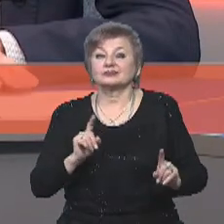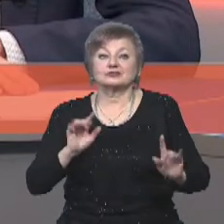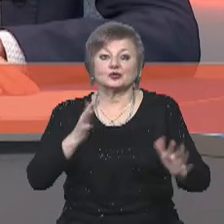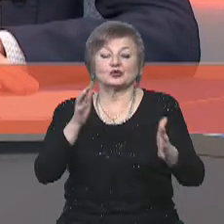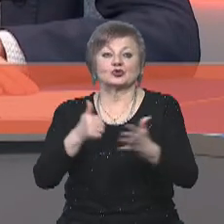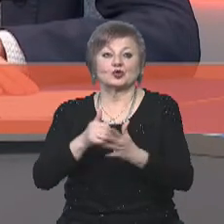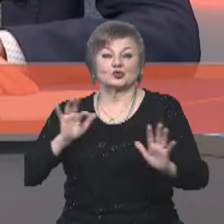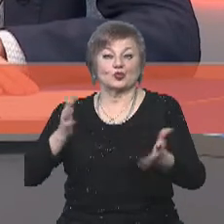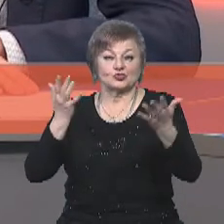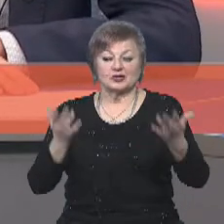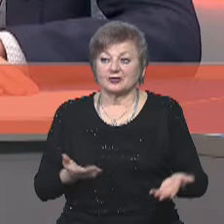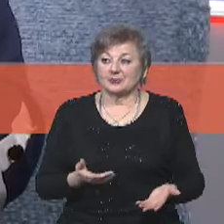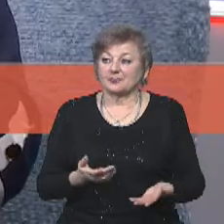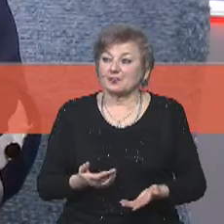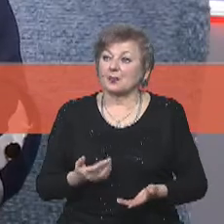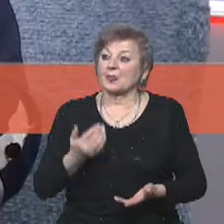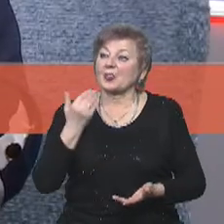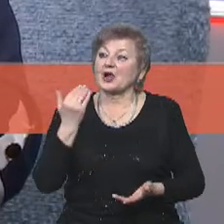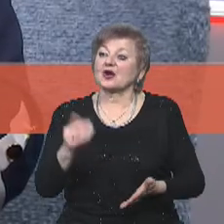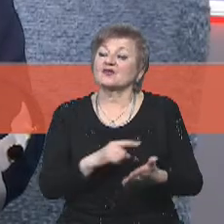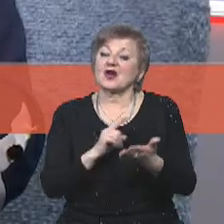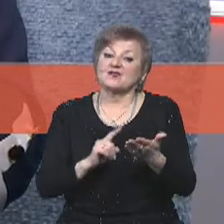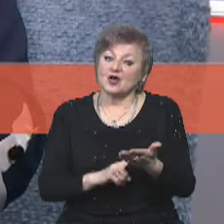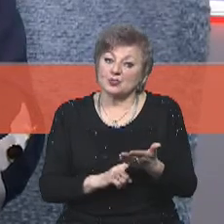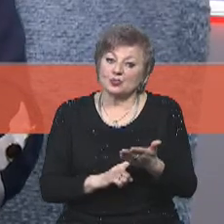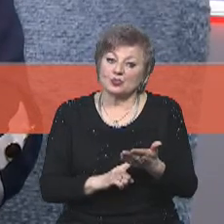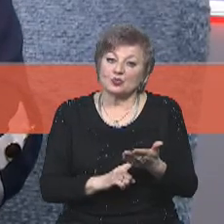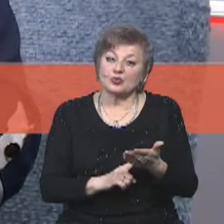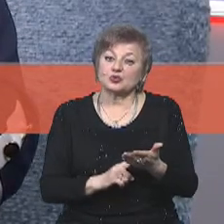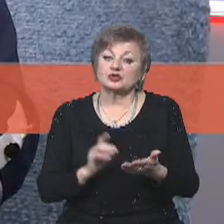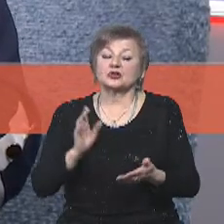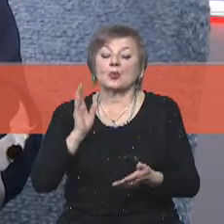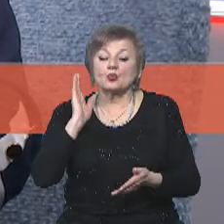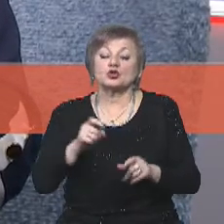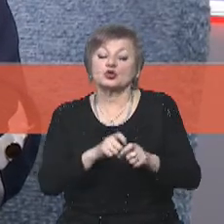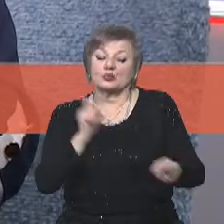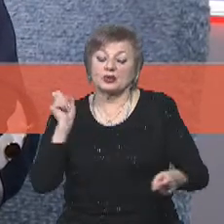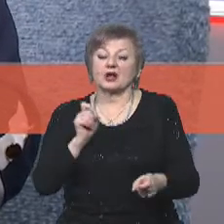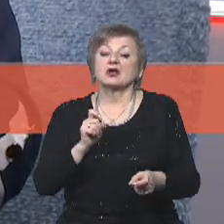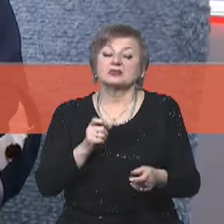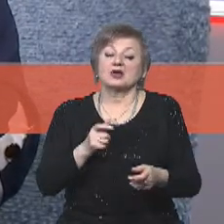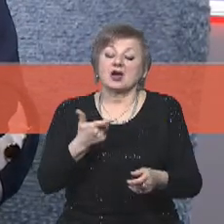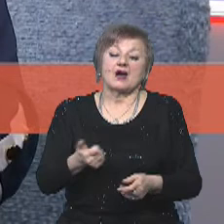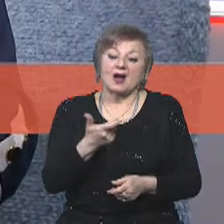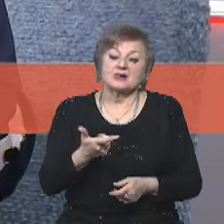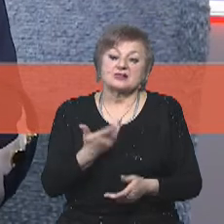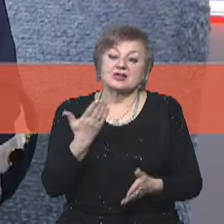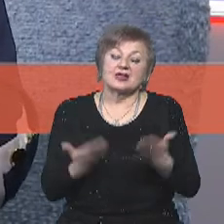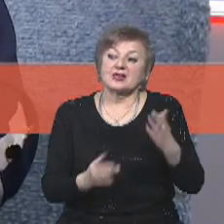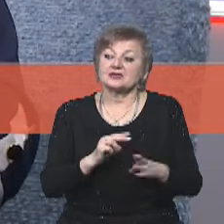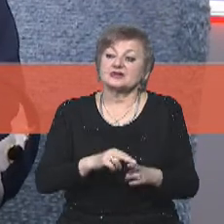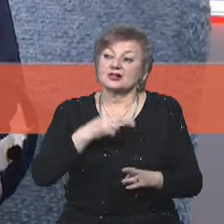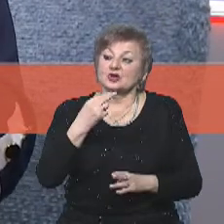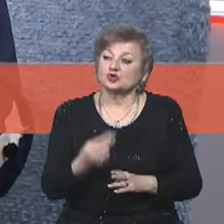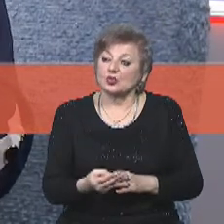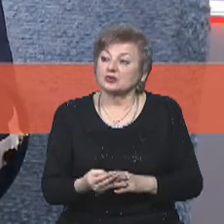номинации. Пане Олександре, до вас ще запитання таке. Ви сказали, що будете відмикати від опалення боржників. Як це буде